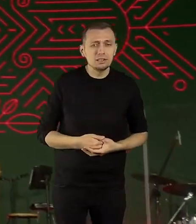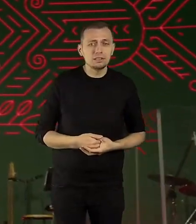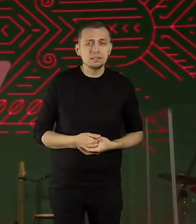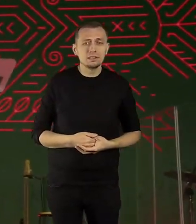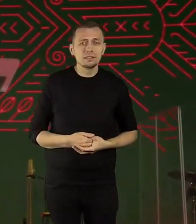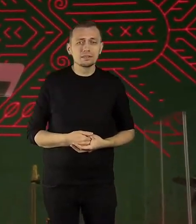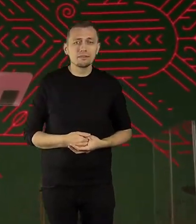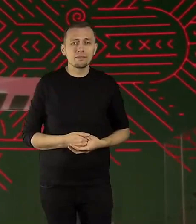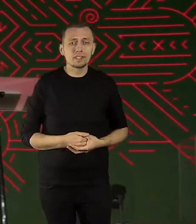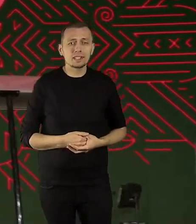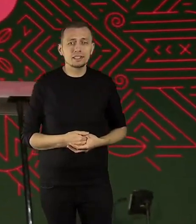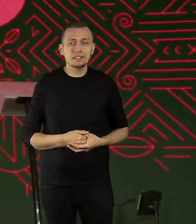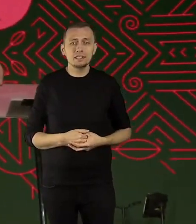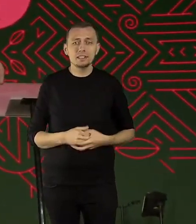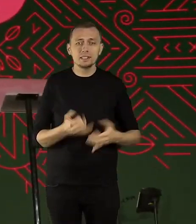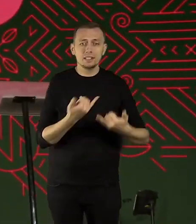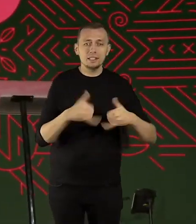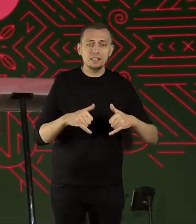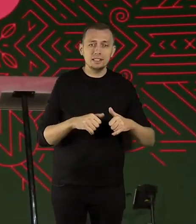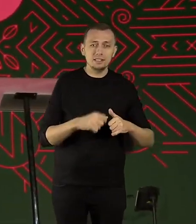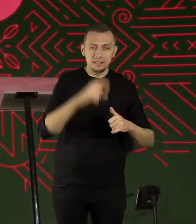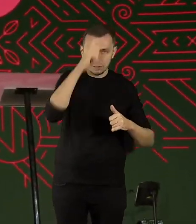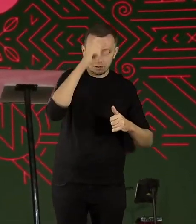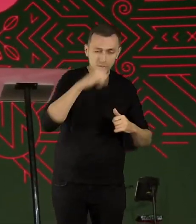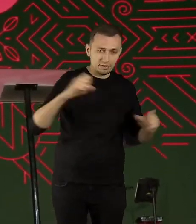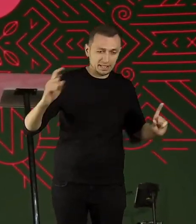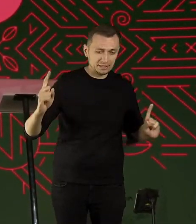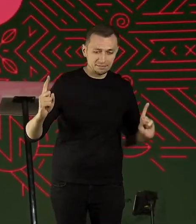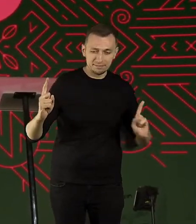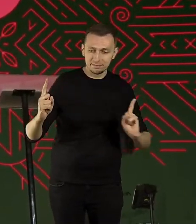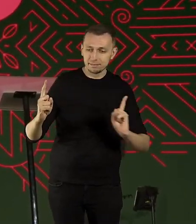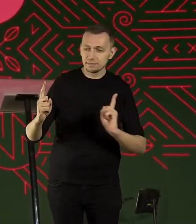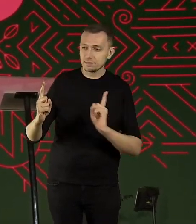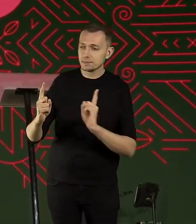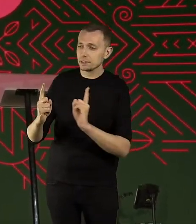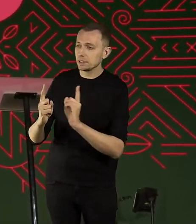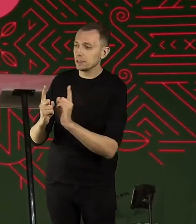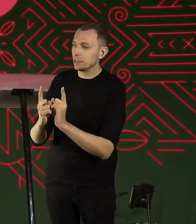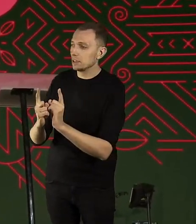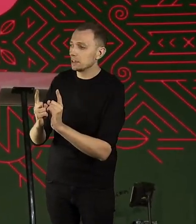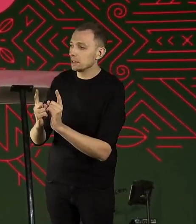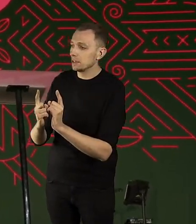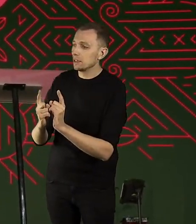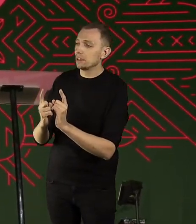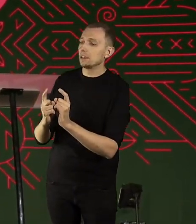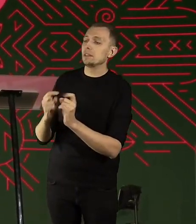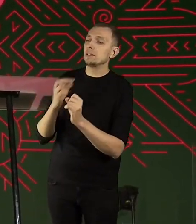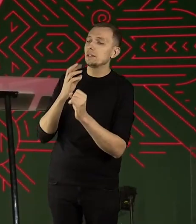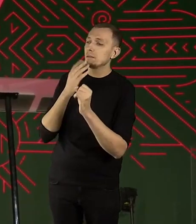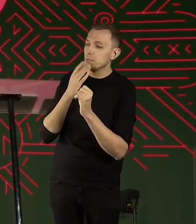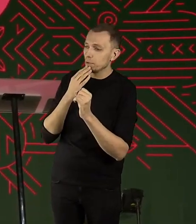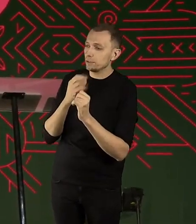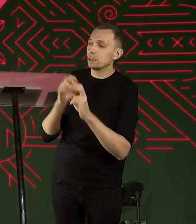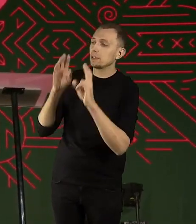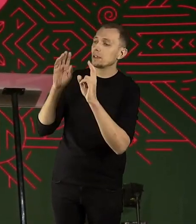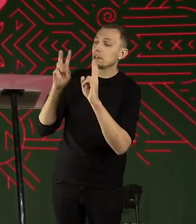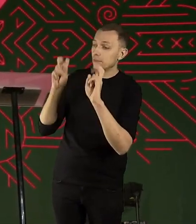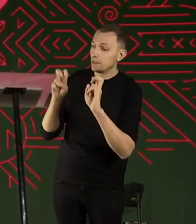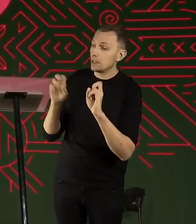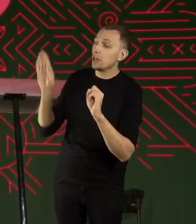podchodzi do niego człowiek i mówi, Bóg, do którego się modlisz, słyszy twoją modlitwę, a Jezus czeka na